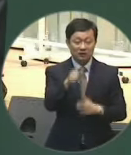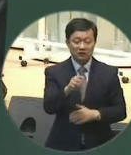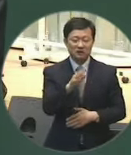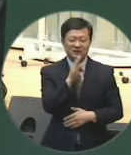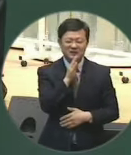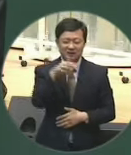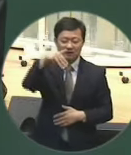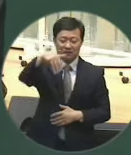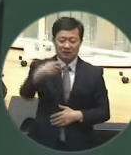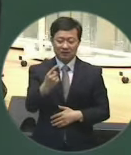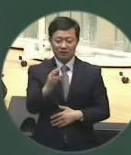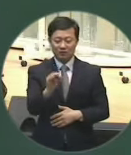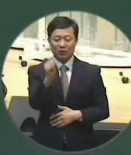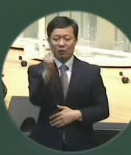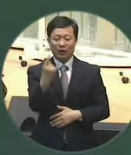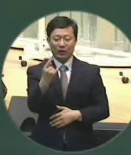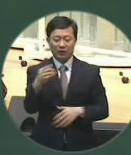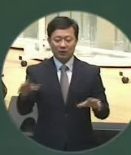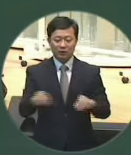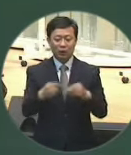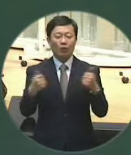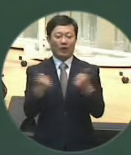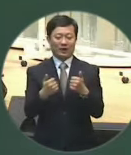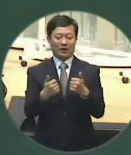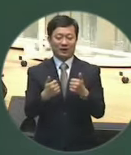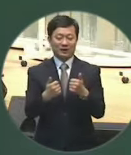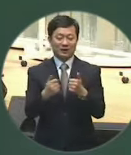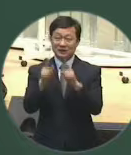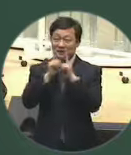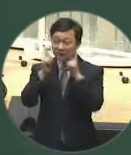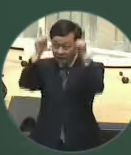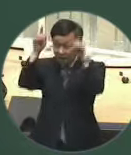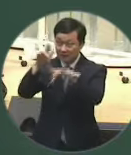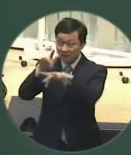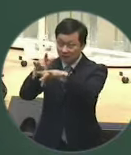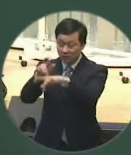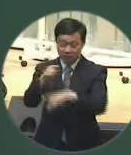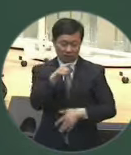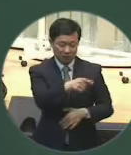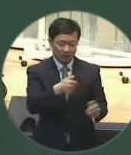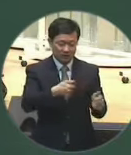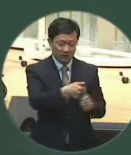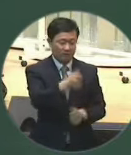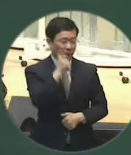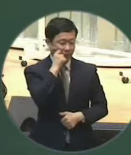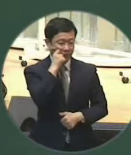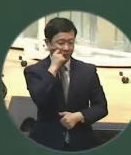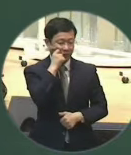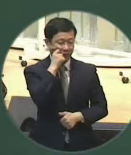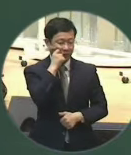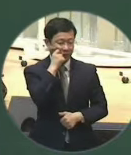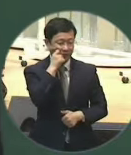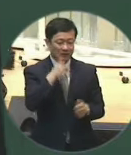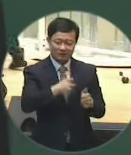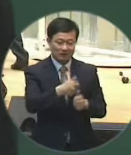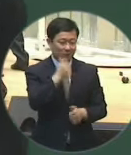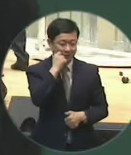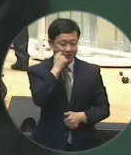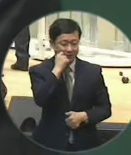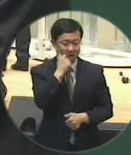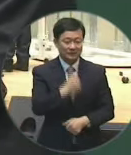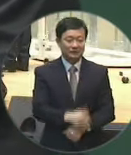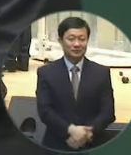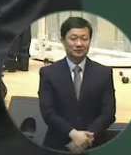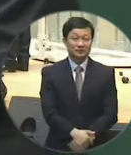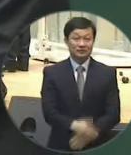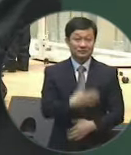That is the church, and that is the general assembly. 음부의 권세가 너를 이기지 못할 것이다. And the gates of Hades will not overcome